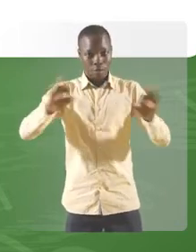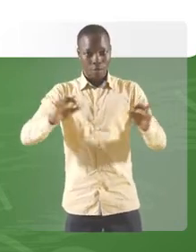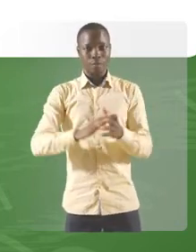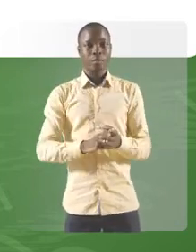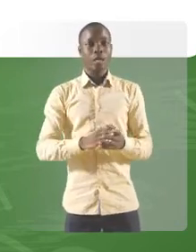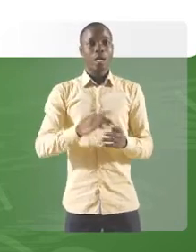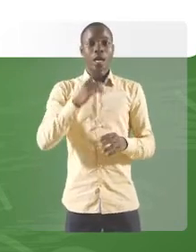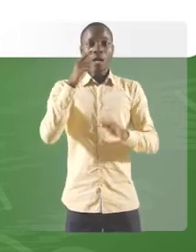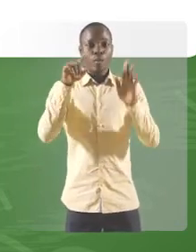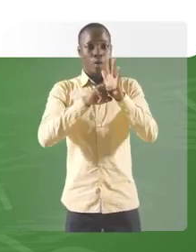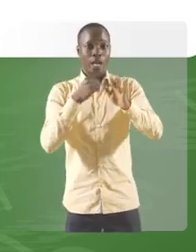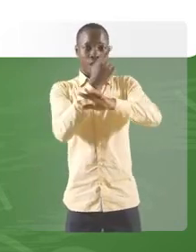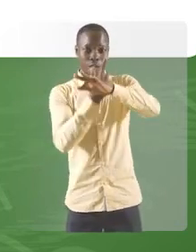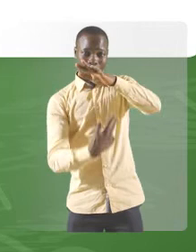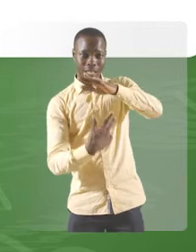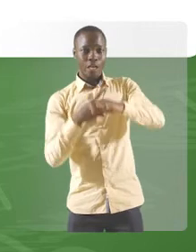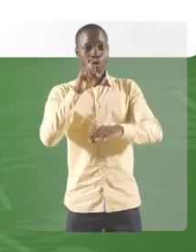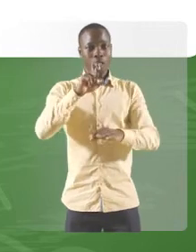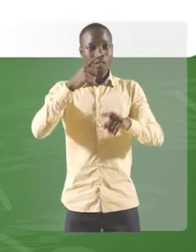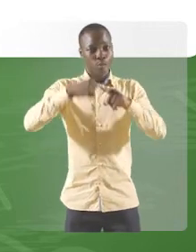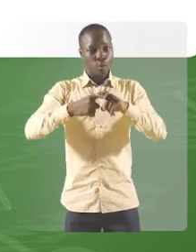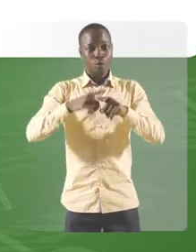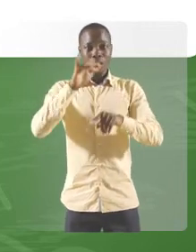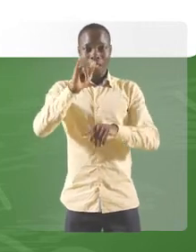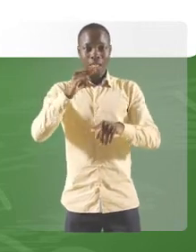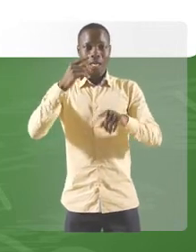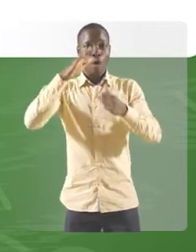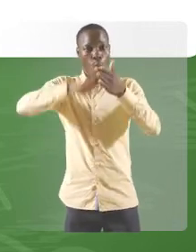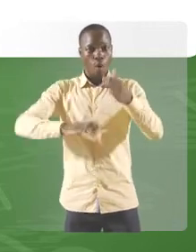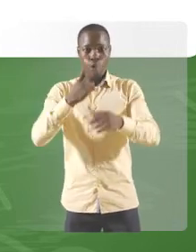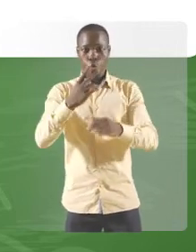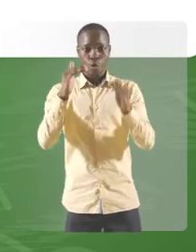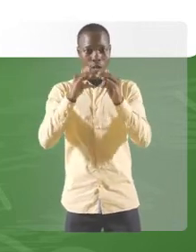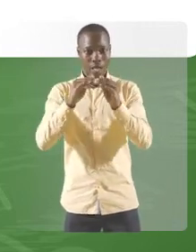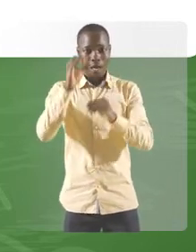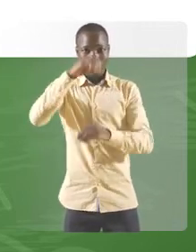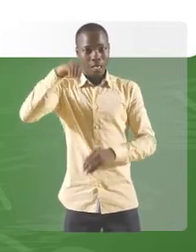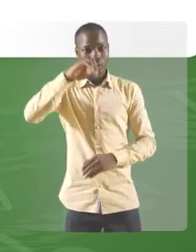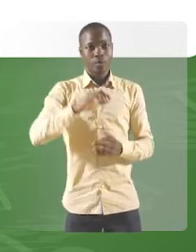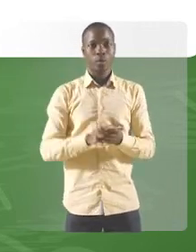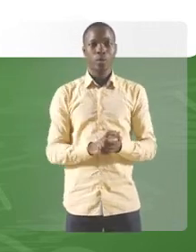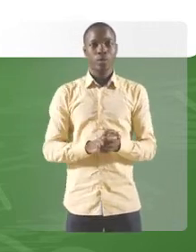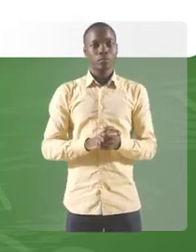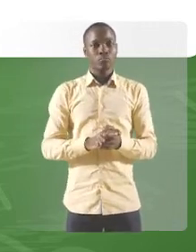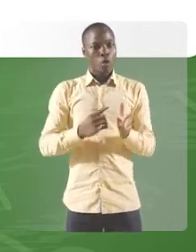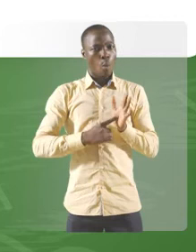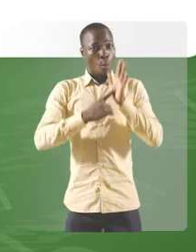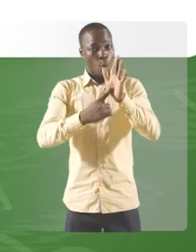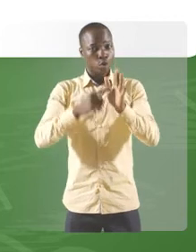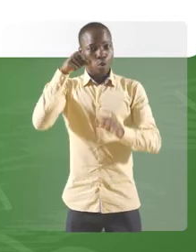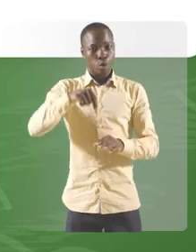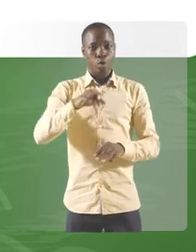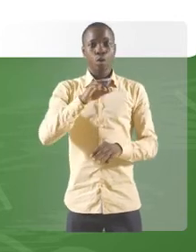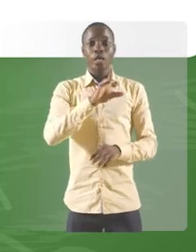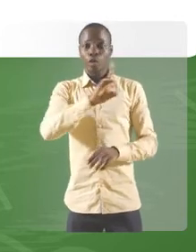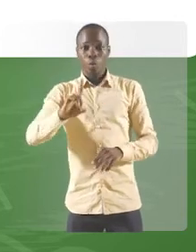moins 1 tiers de x plus y moins 2 égale à 0. Justifie que les droites D et